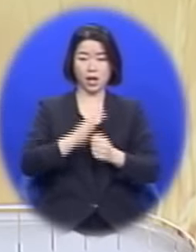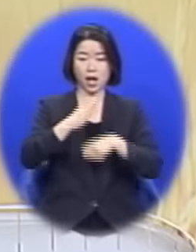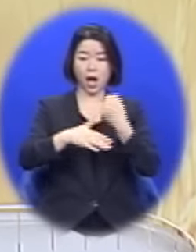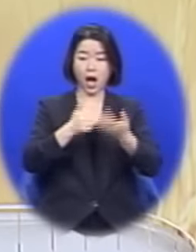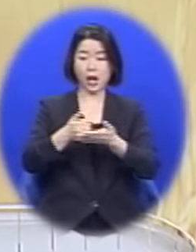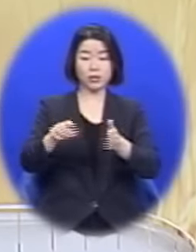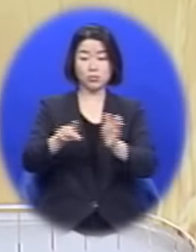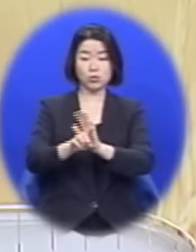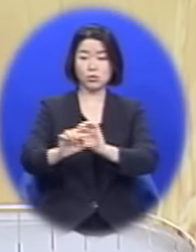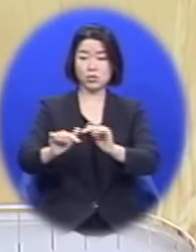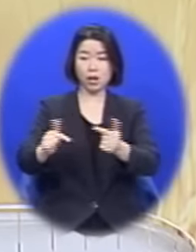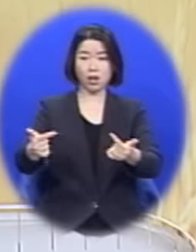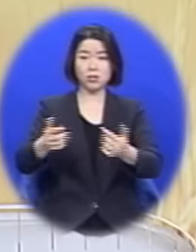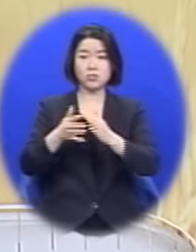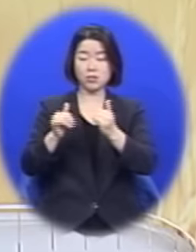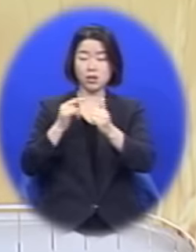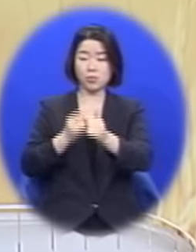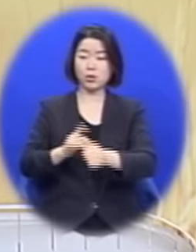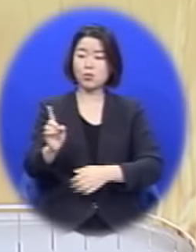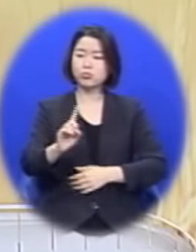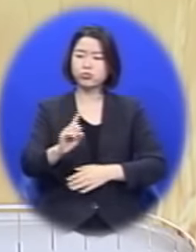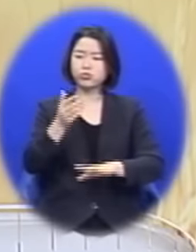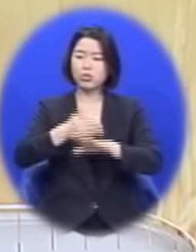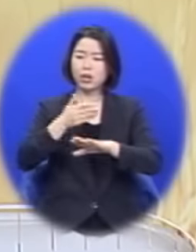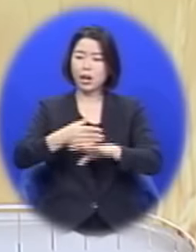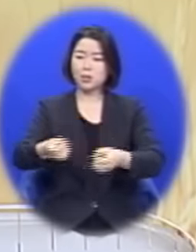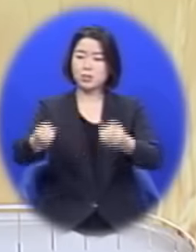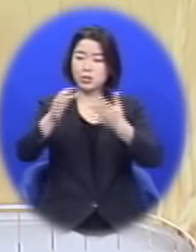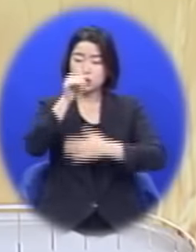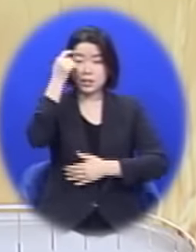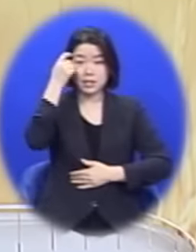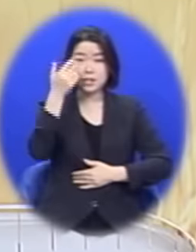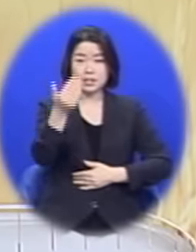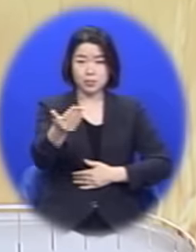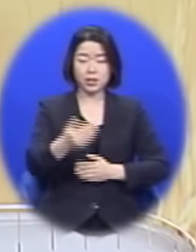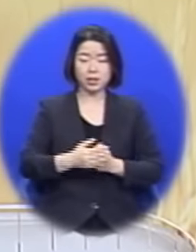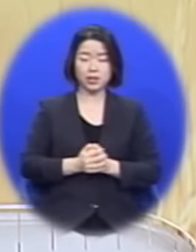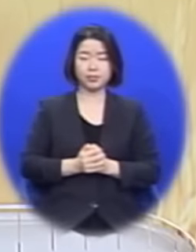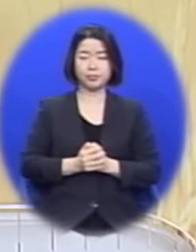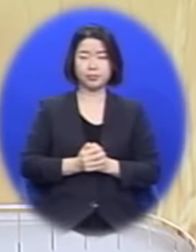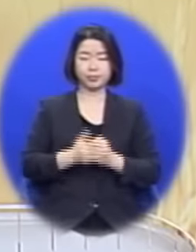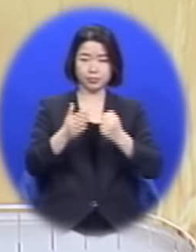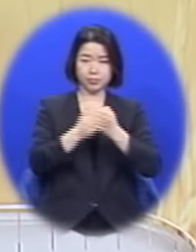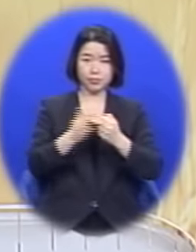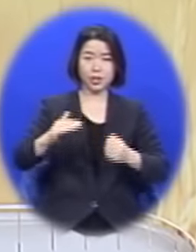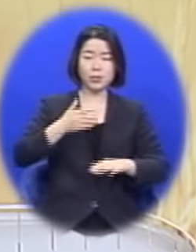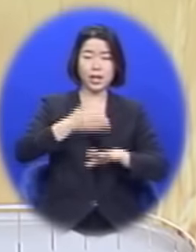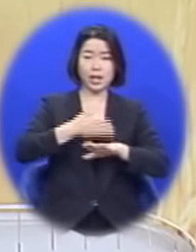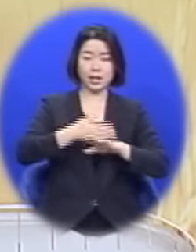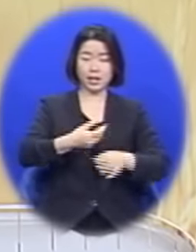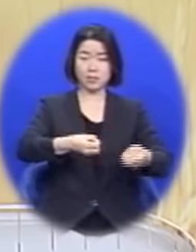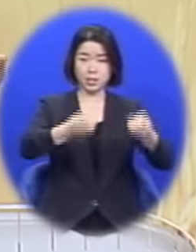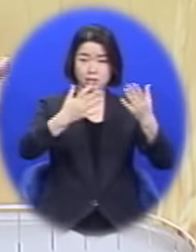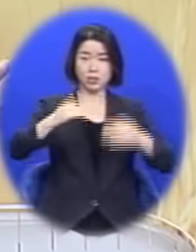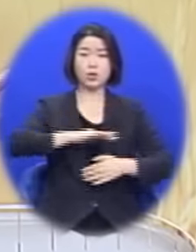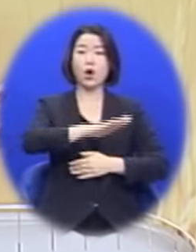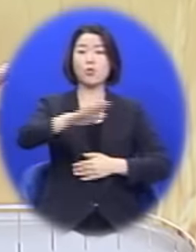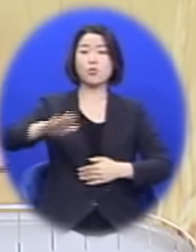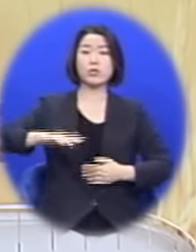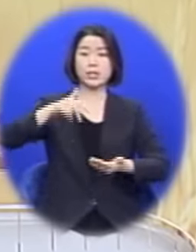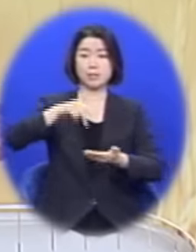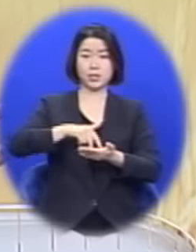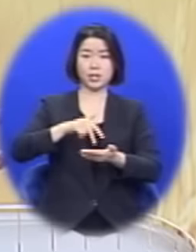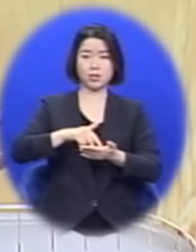않는 사람에게 무슨 감사절이 있겠습니까? 그러니까 감사절은 우리에게 있어서는 사실 놀라운